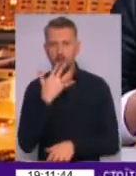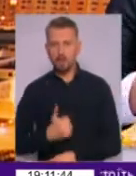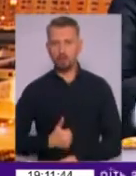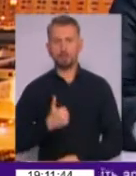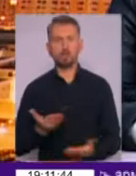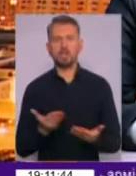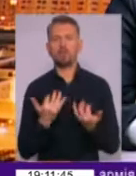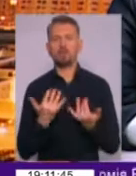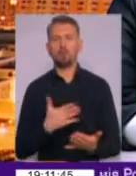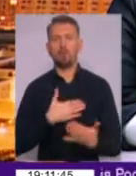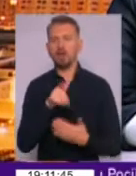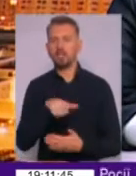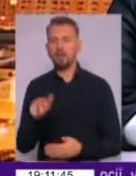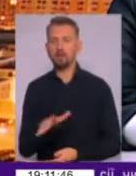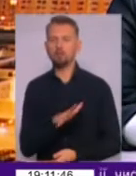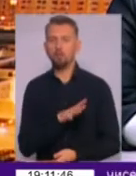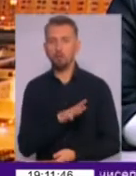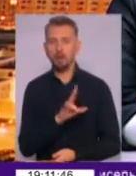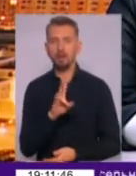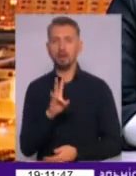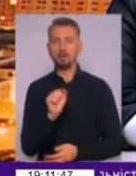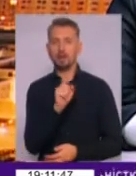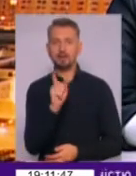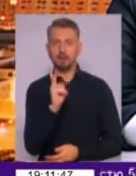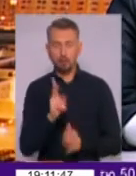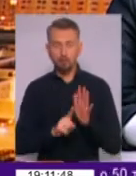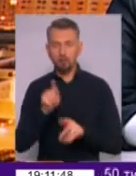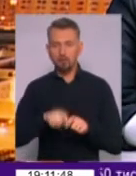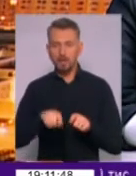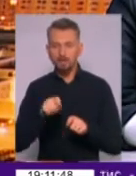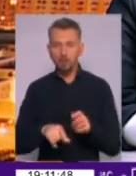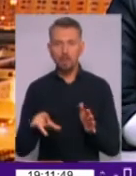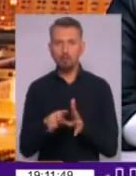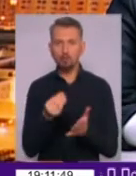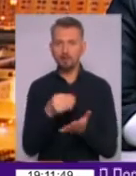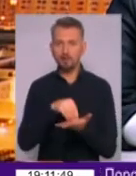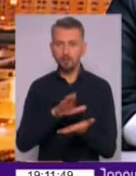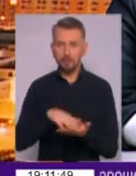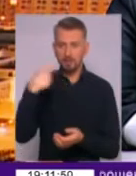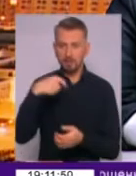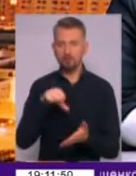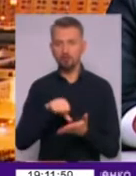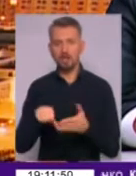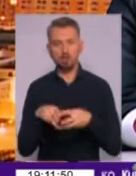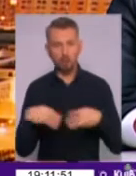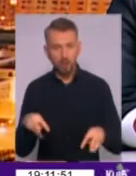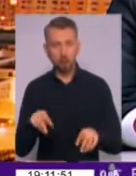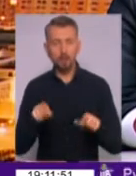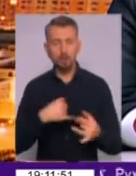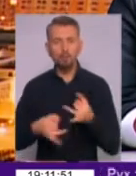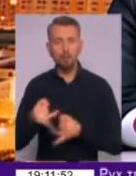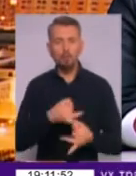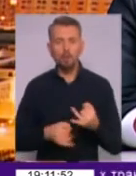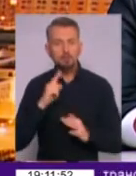вимоги активістів були. НАЗК розпочало перевірку електронних декларацій президента та членів уряду. Також поговоримо і з'ясуємо, де